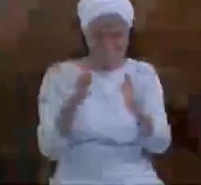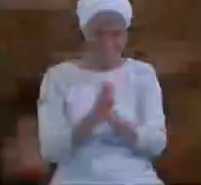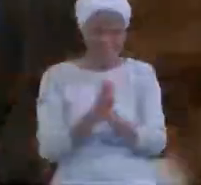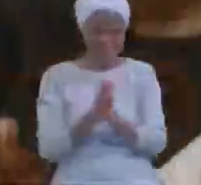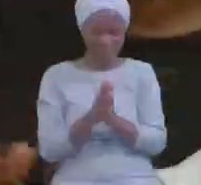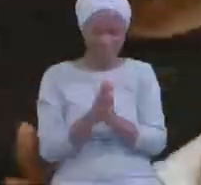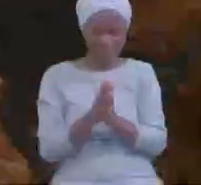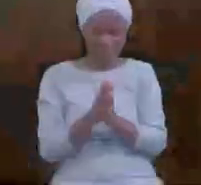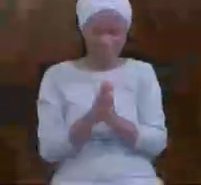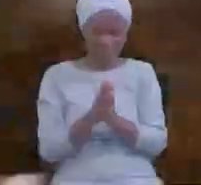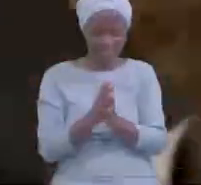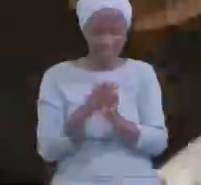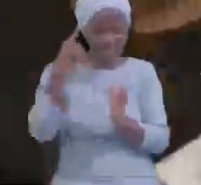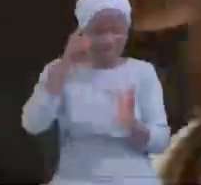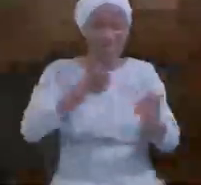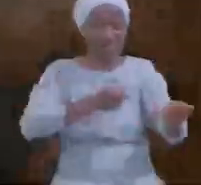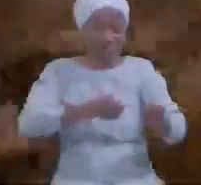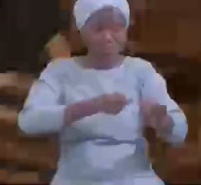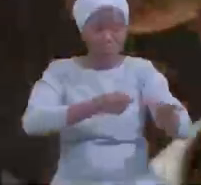pour la domination,